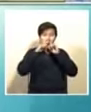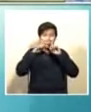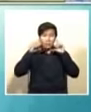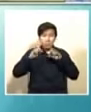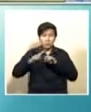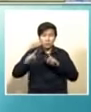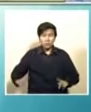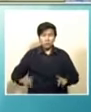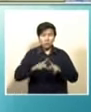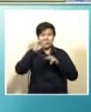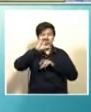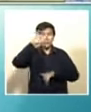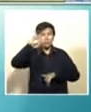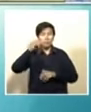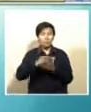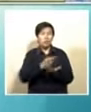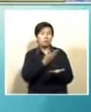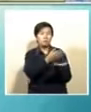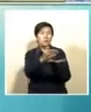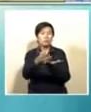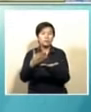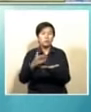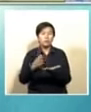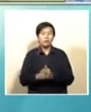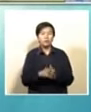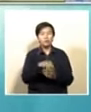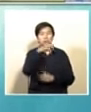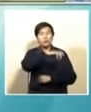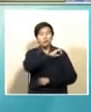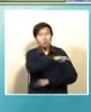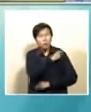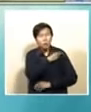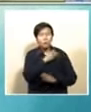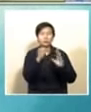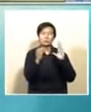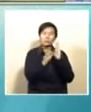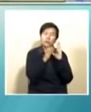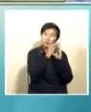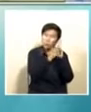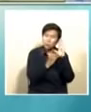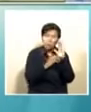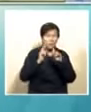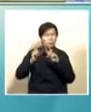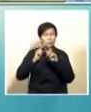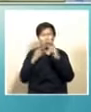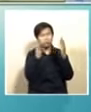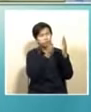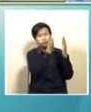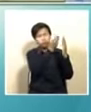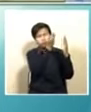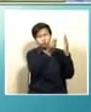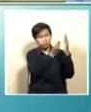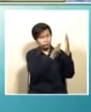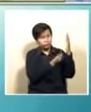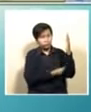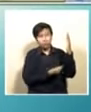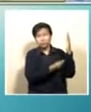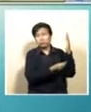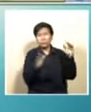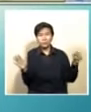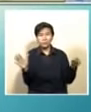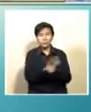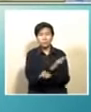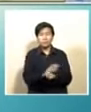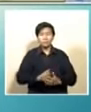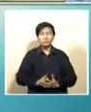บบริหารงานระบบเติมยาแล้วก็ติดตามเรียลไทม์ว่าสถานการณ์รถอยู่ไหนแล้วแล้วก็มีการกำกับแล้วก็ติดตามนะครับต่อนะ